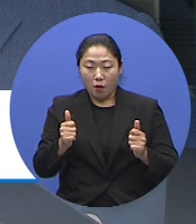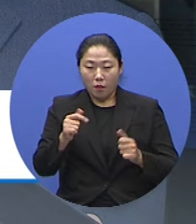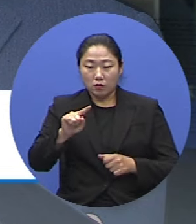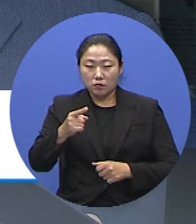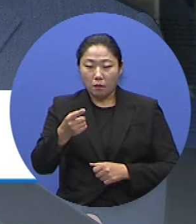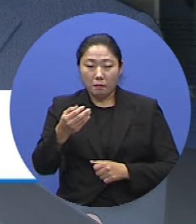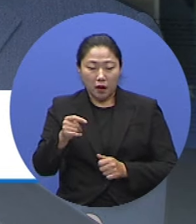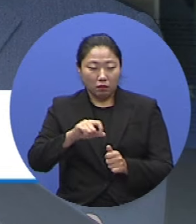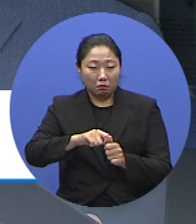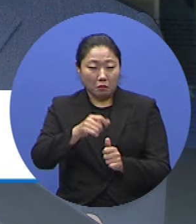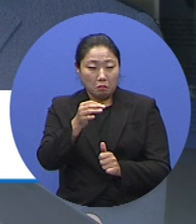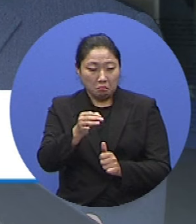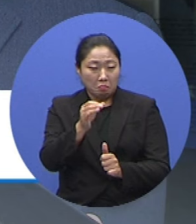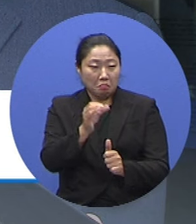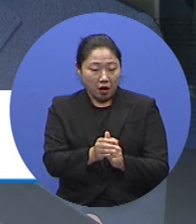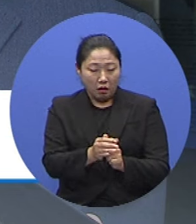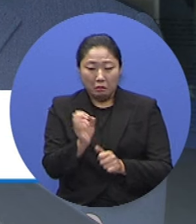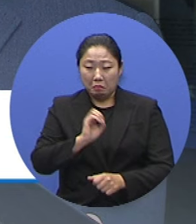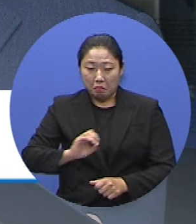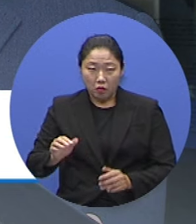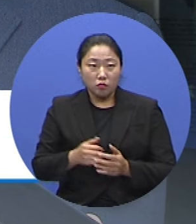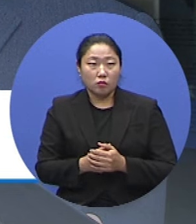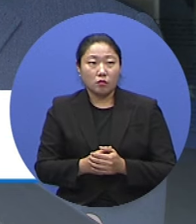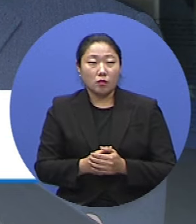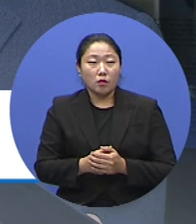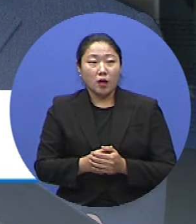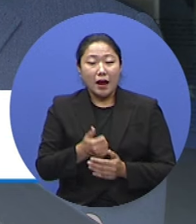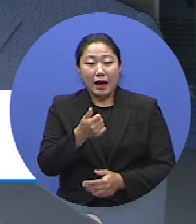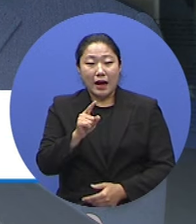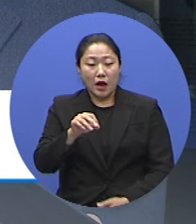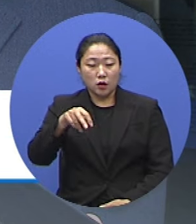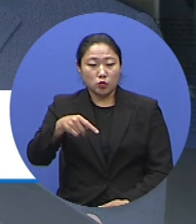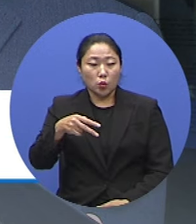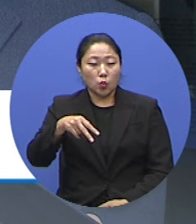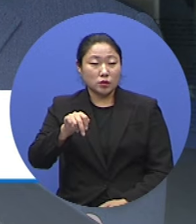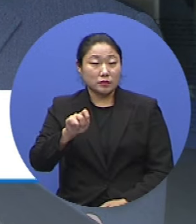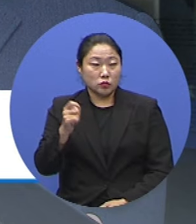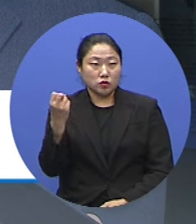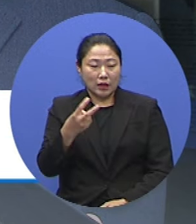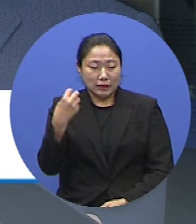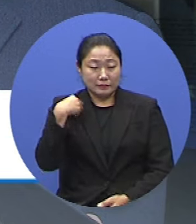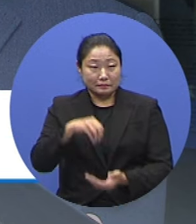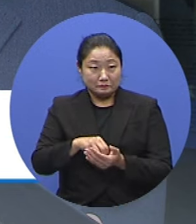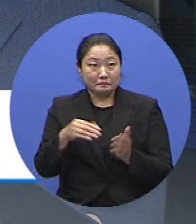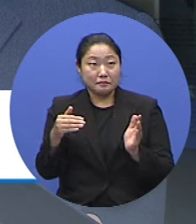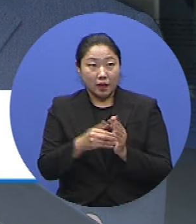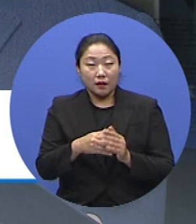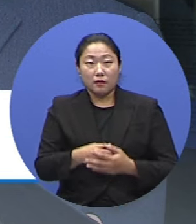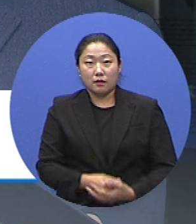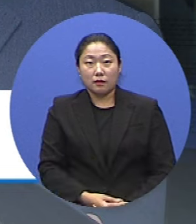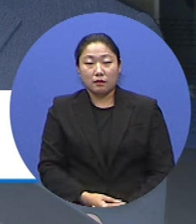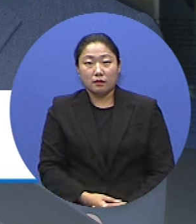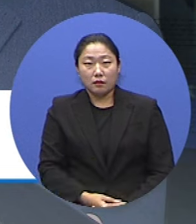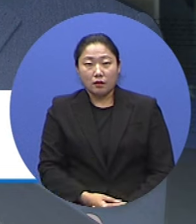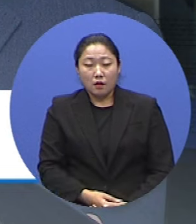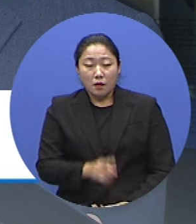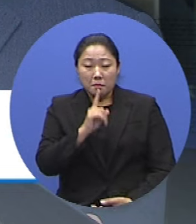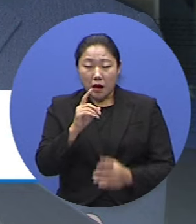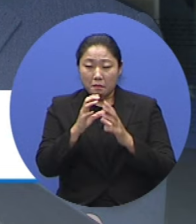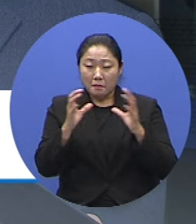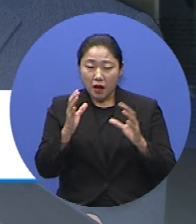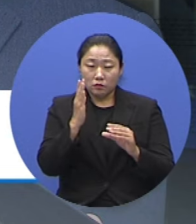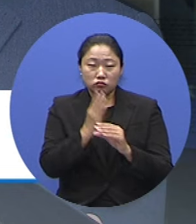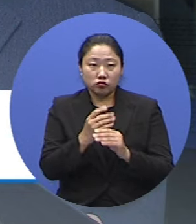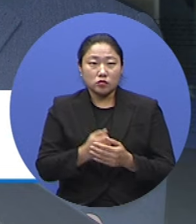원을 선고한 원심을 파기하고 사건을 항소심으로 돌려보냈는데요. 대법원은 TV 논란에서 논란이